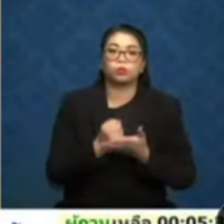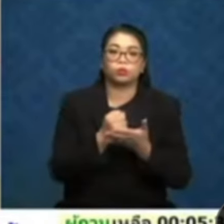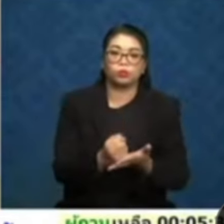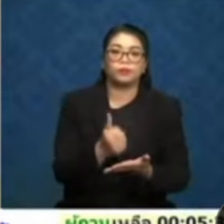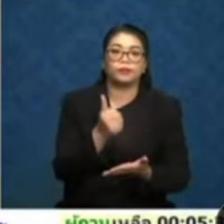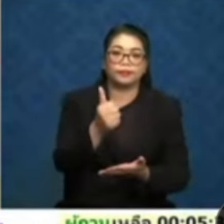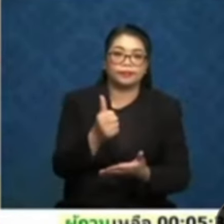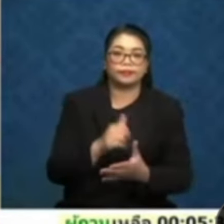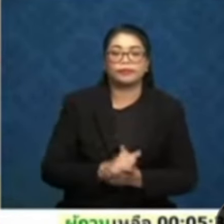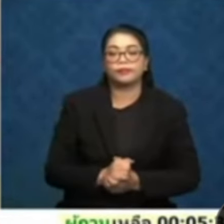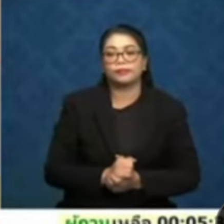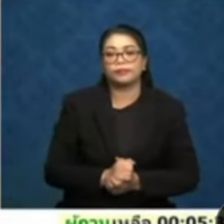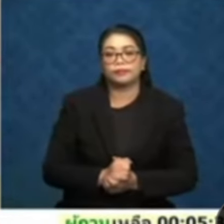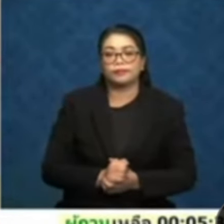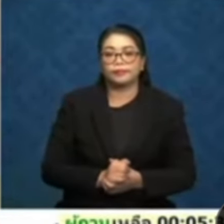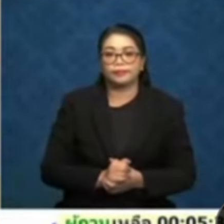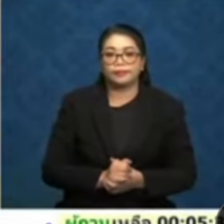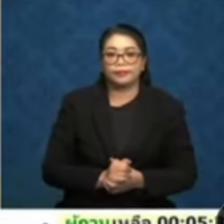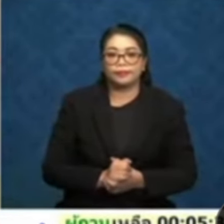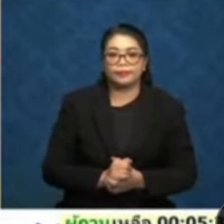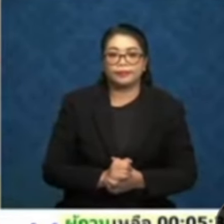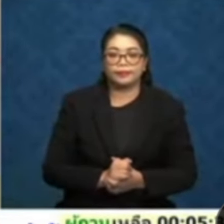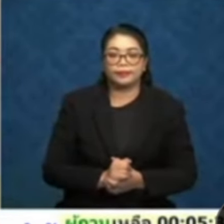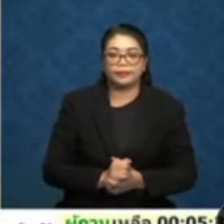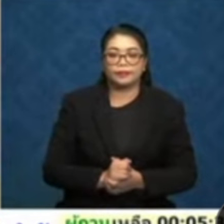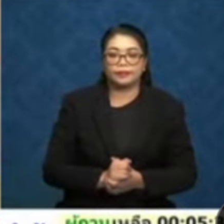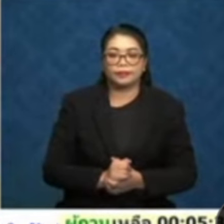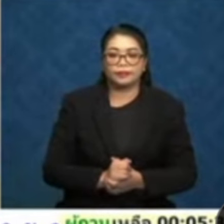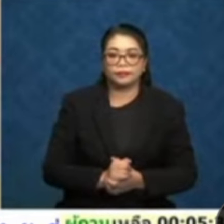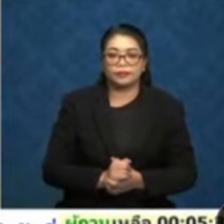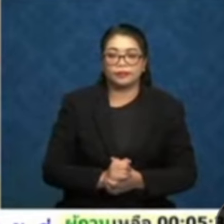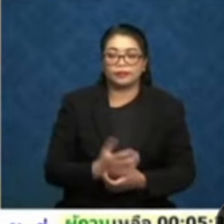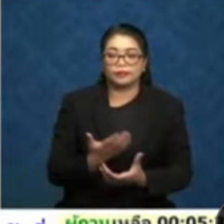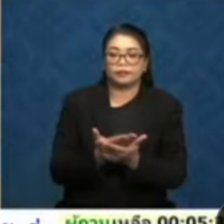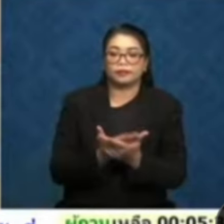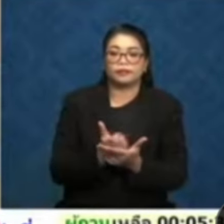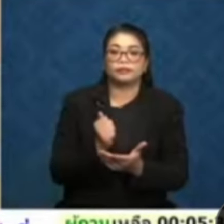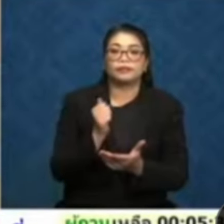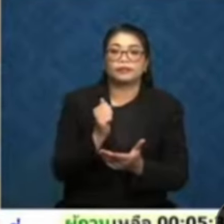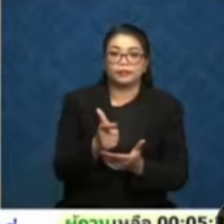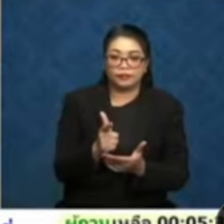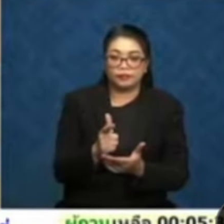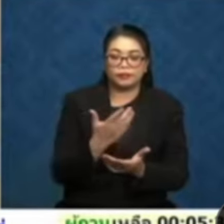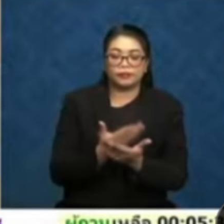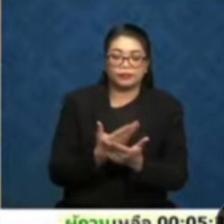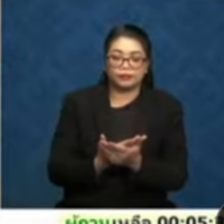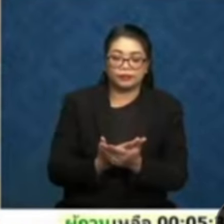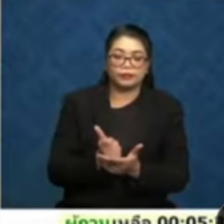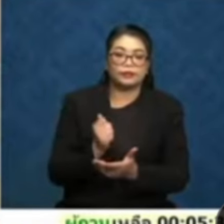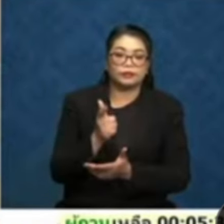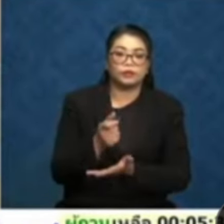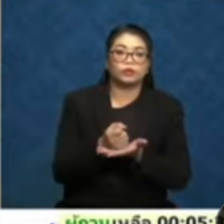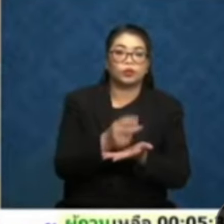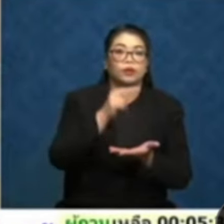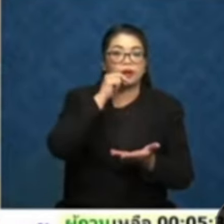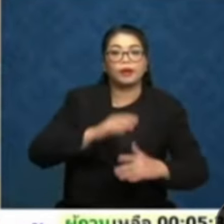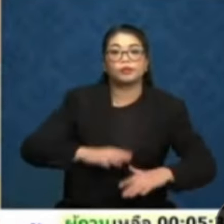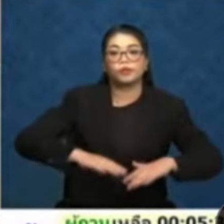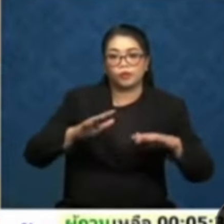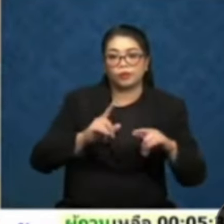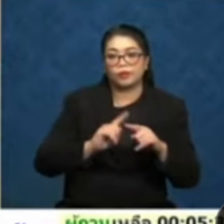ค่ะดิฉันจะได้กล่าวในส่วนของการจ่ายเงินชดเชยเยียวยานะคะที่ท่านได้พูดถึง